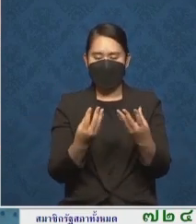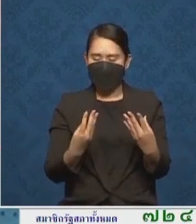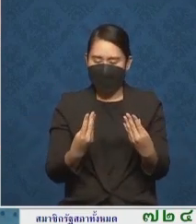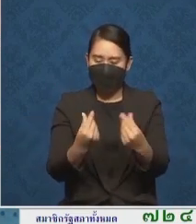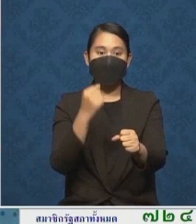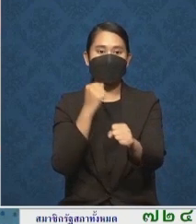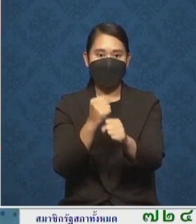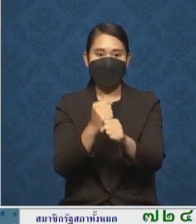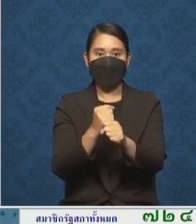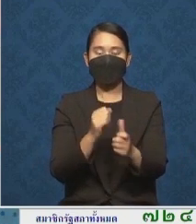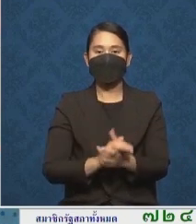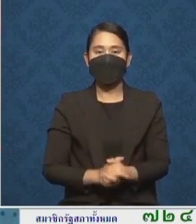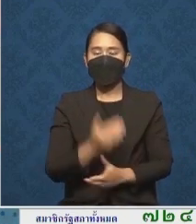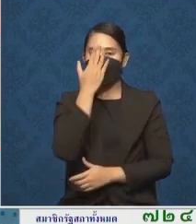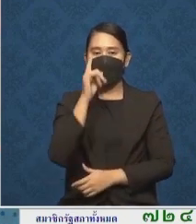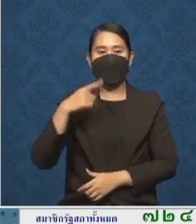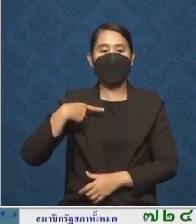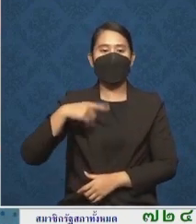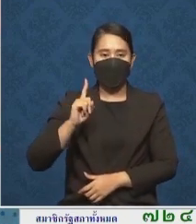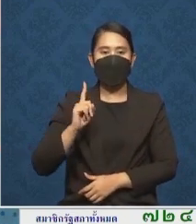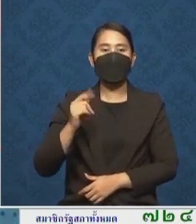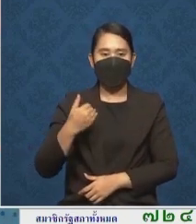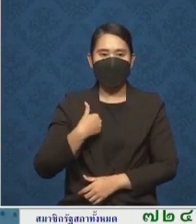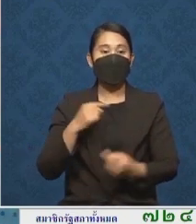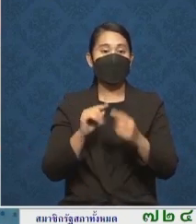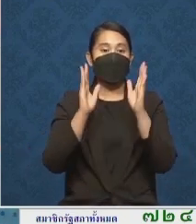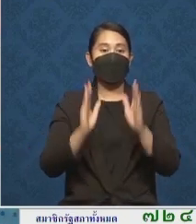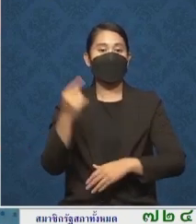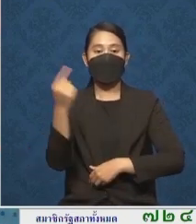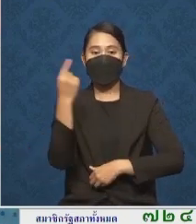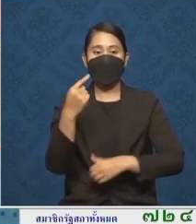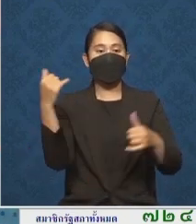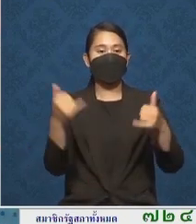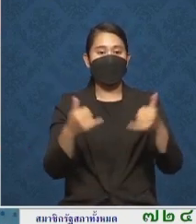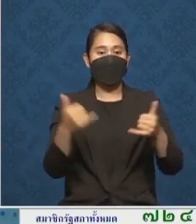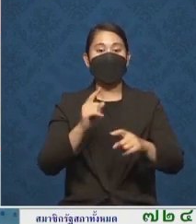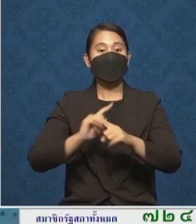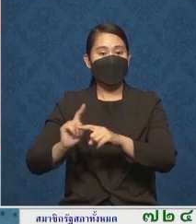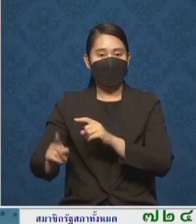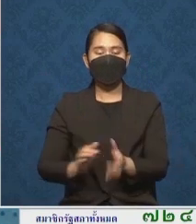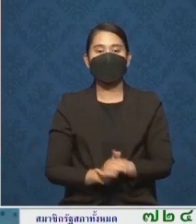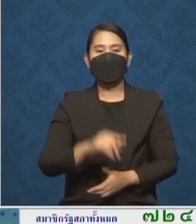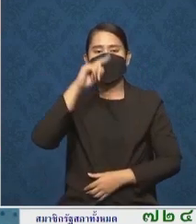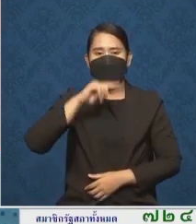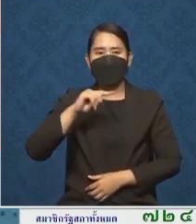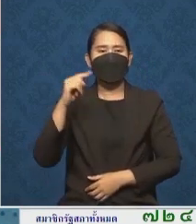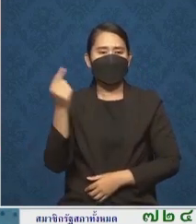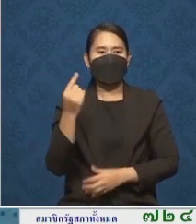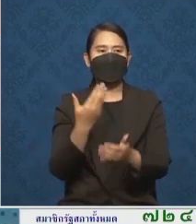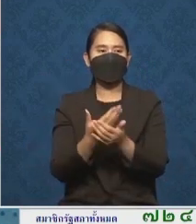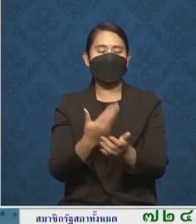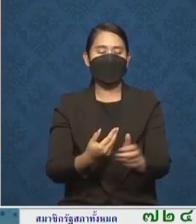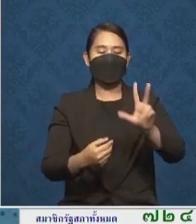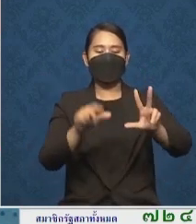นะครัเพระว่ามเป็ประโยชน์ส้าหรบการท่องเที่ยวทำไมการพเที่วของปเทศไทยได้ถง 3 ลานร้นปครั 2